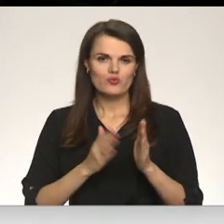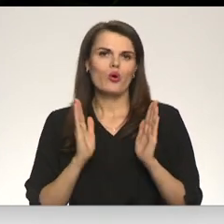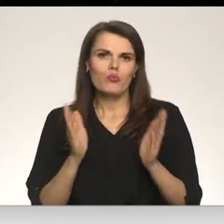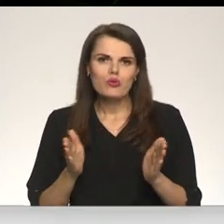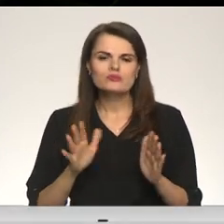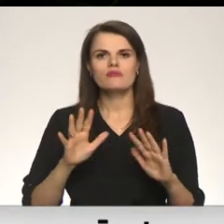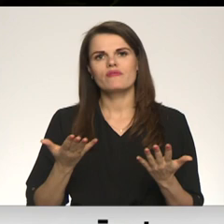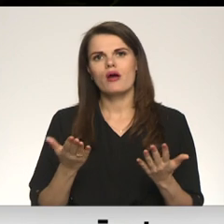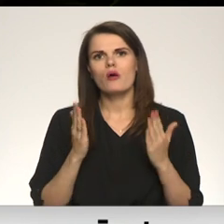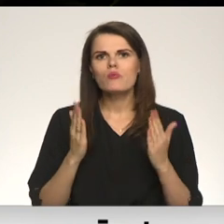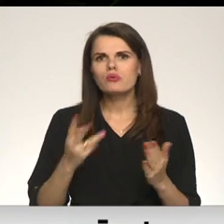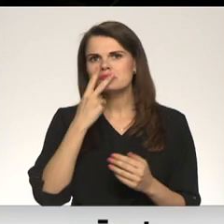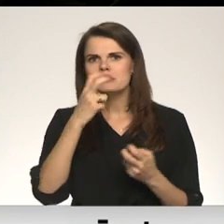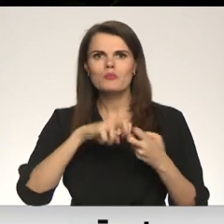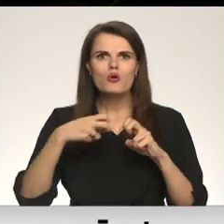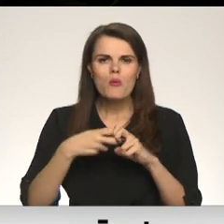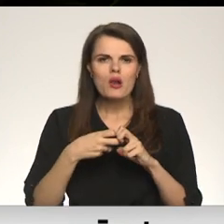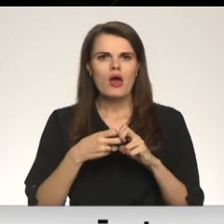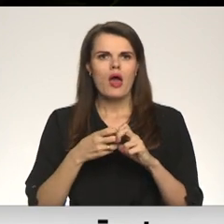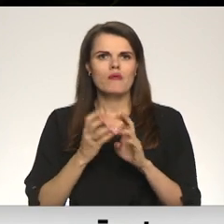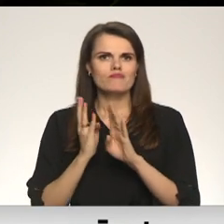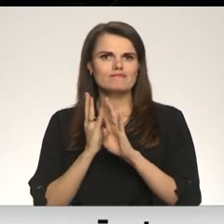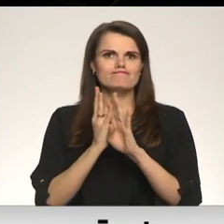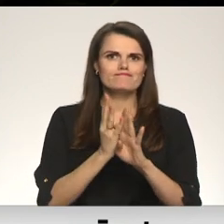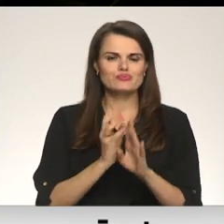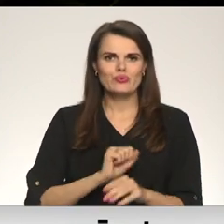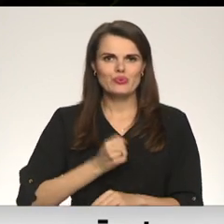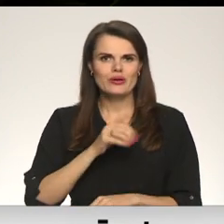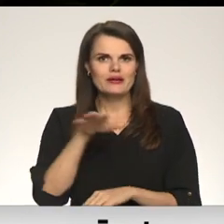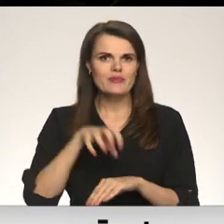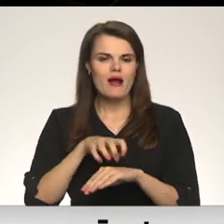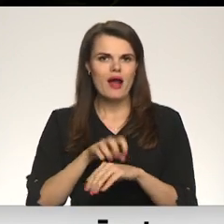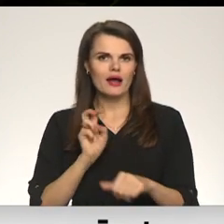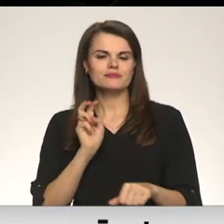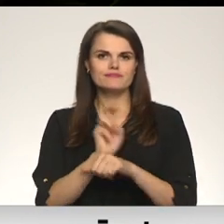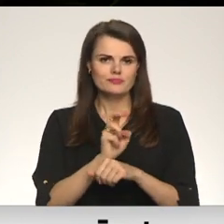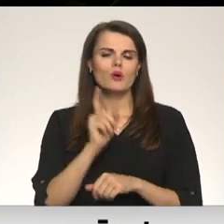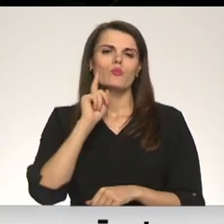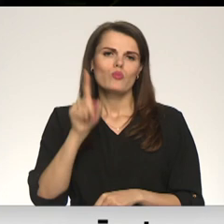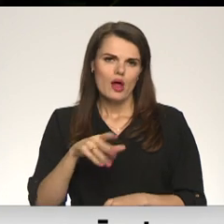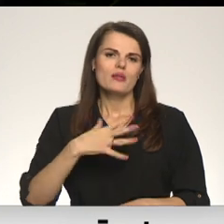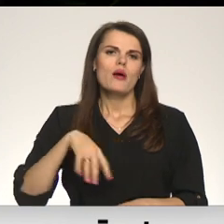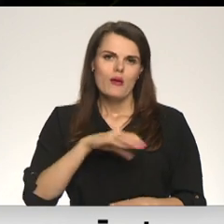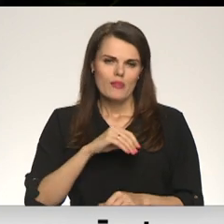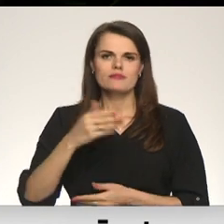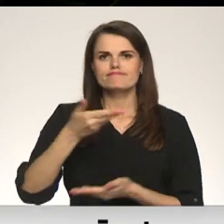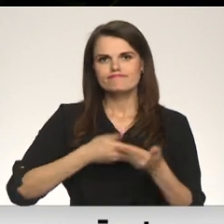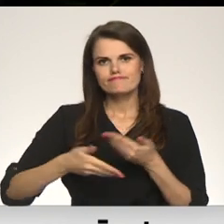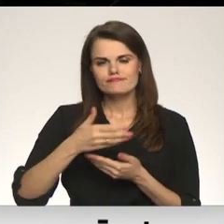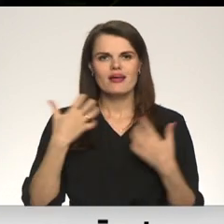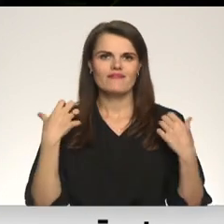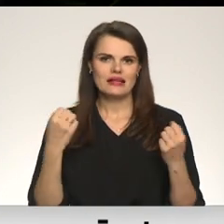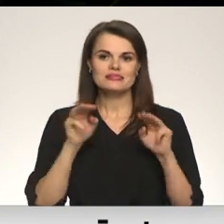ja vai būs kāda signāla par to, ka varētu šī pakalpojuma pieejamība pasliktināties, tad mēs arī sadarbībā ar